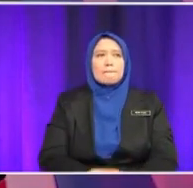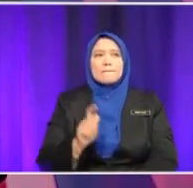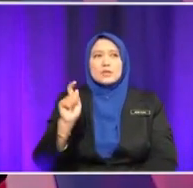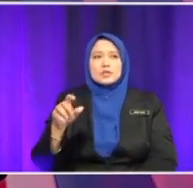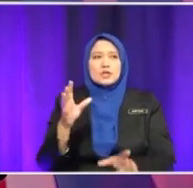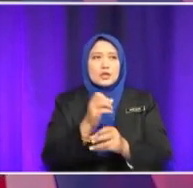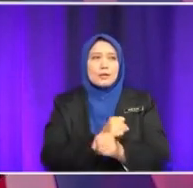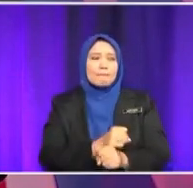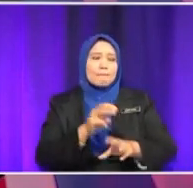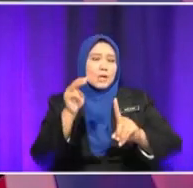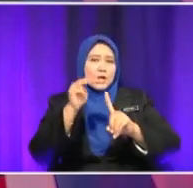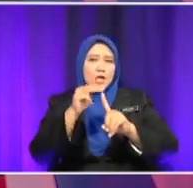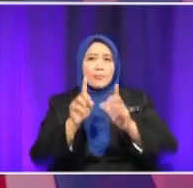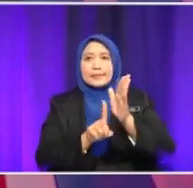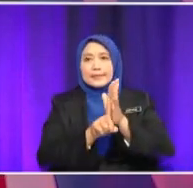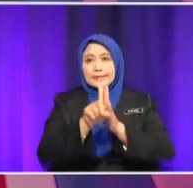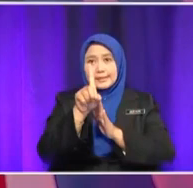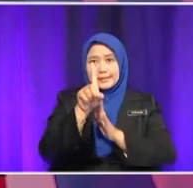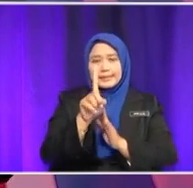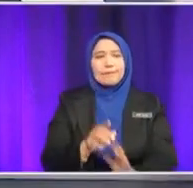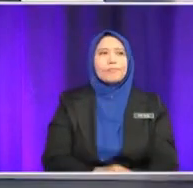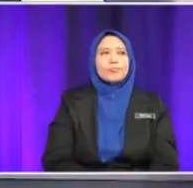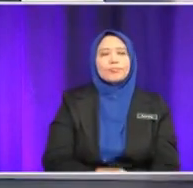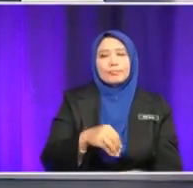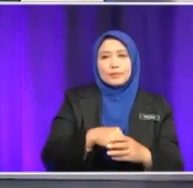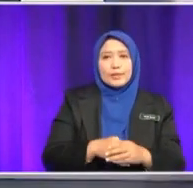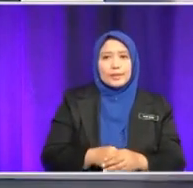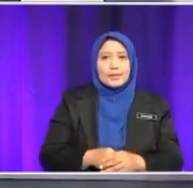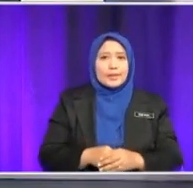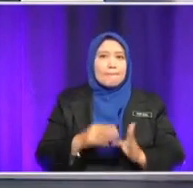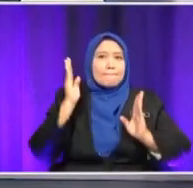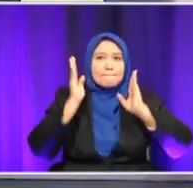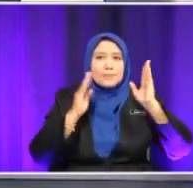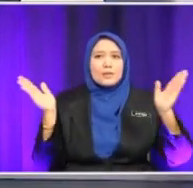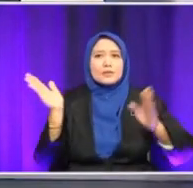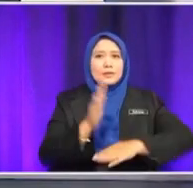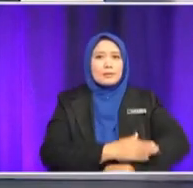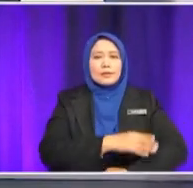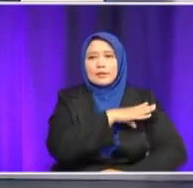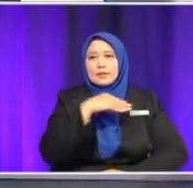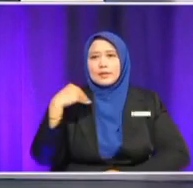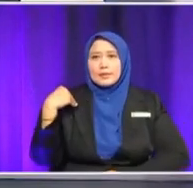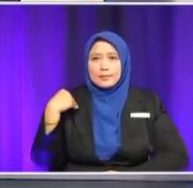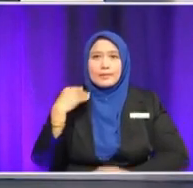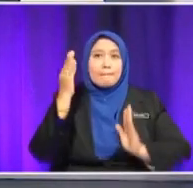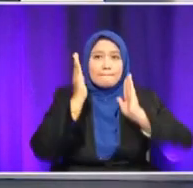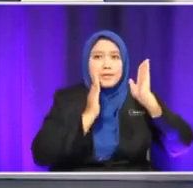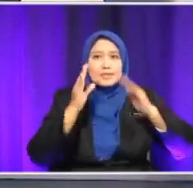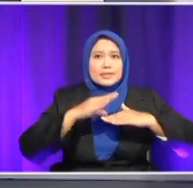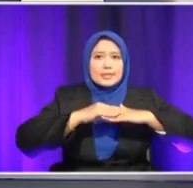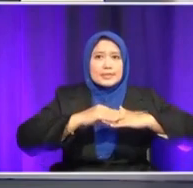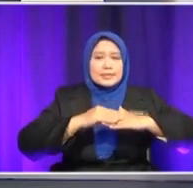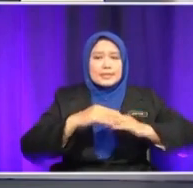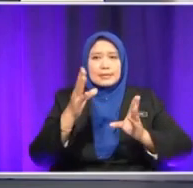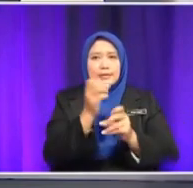markas yang tinggi di sekitar kecerdasan tersebut memberi kelebihan lah sebagai murid-murid